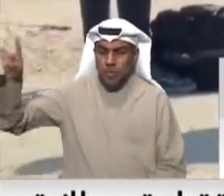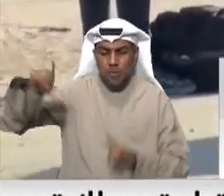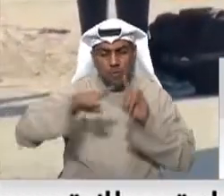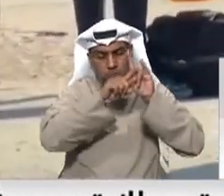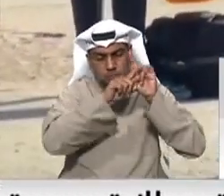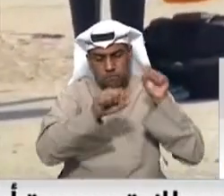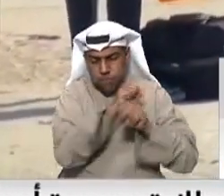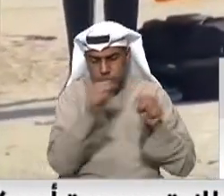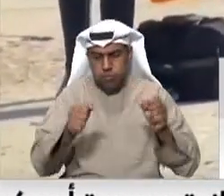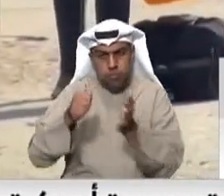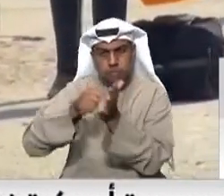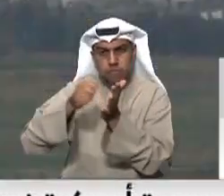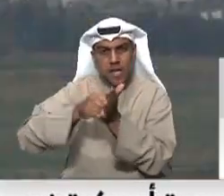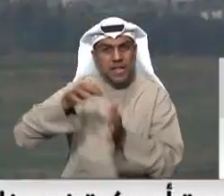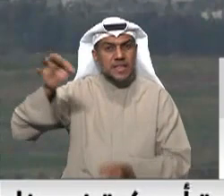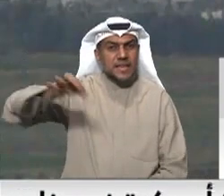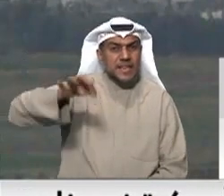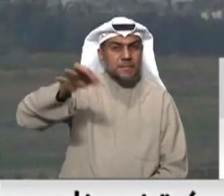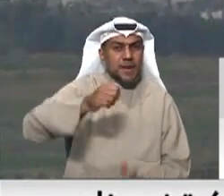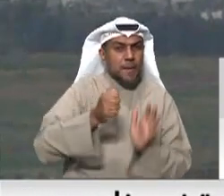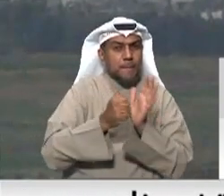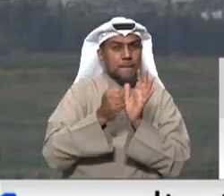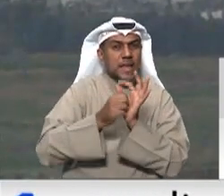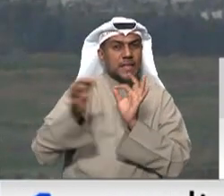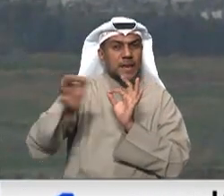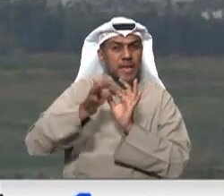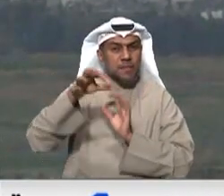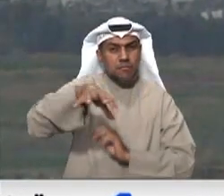عده منازل في دير